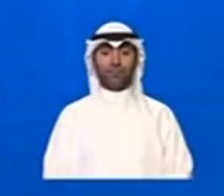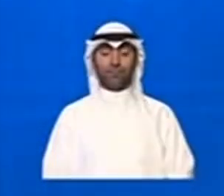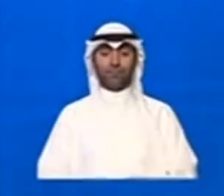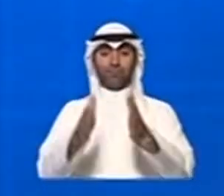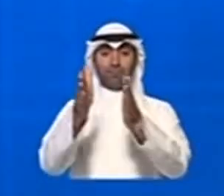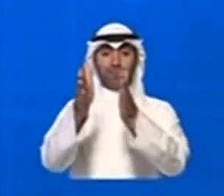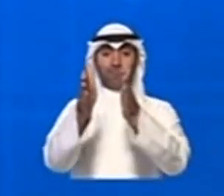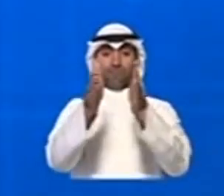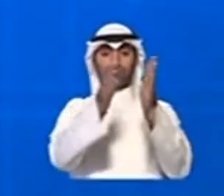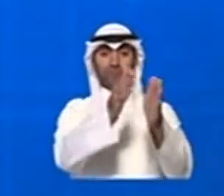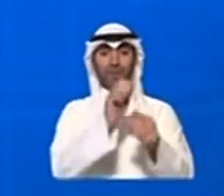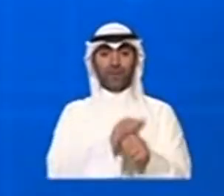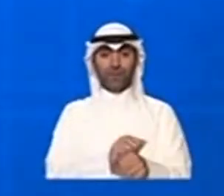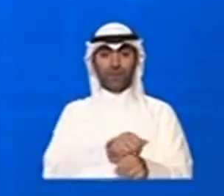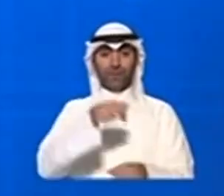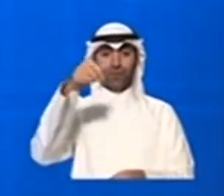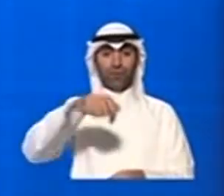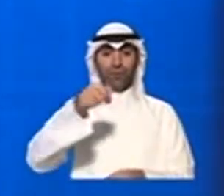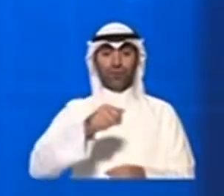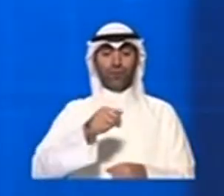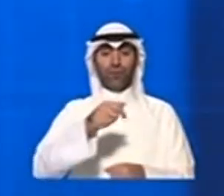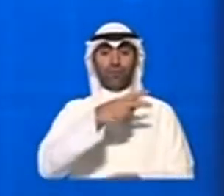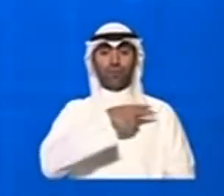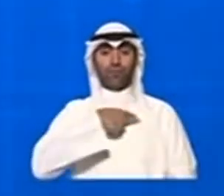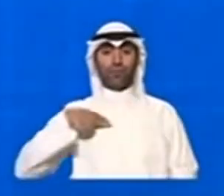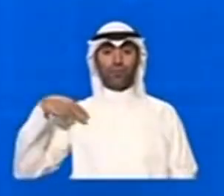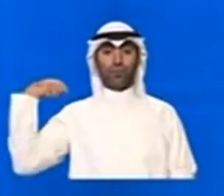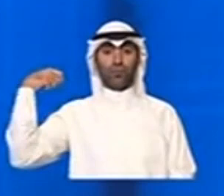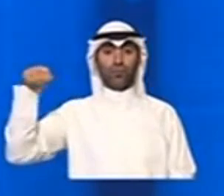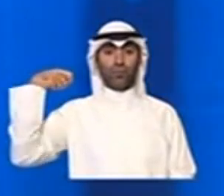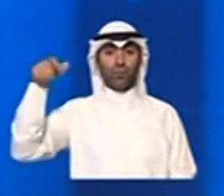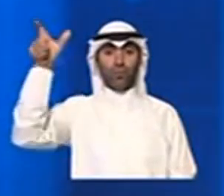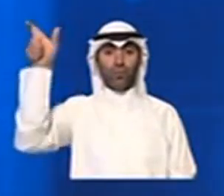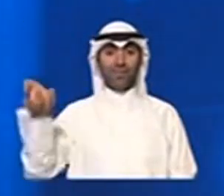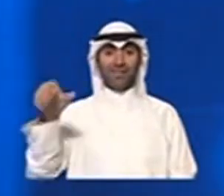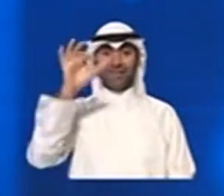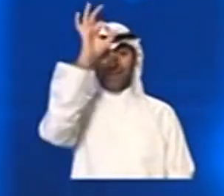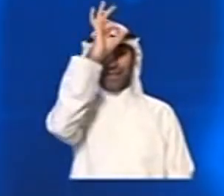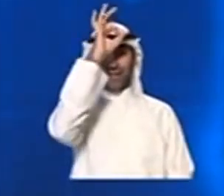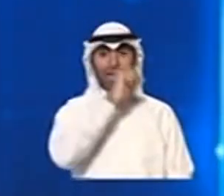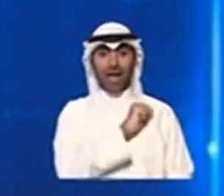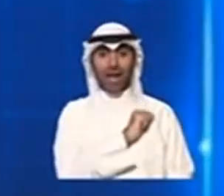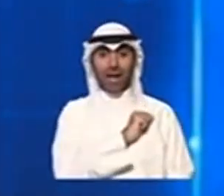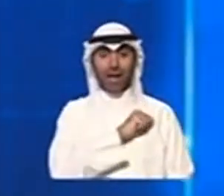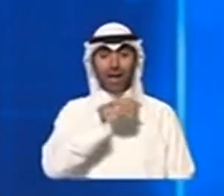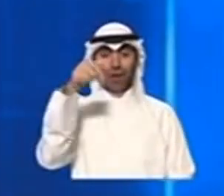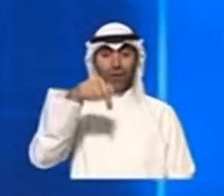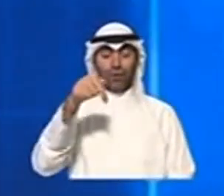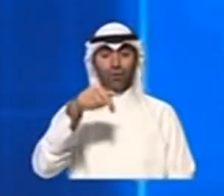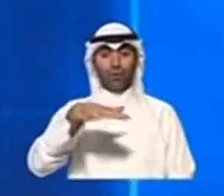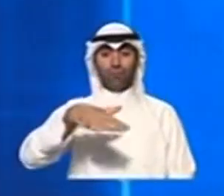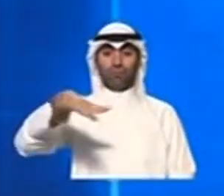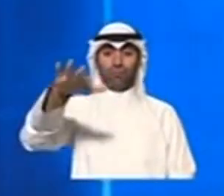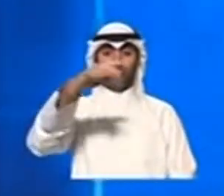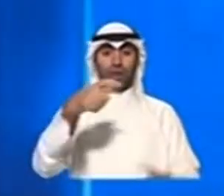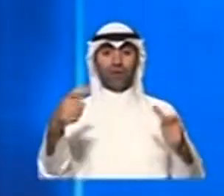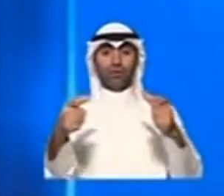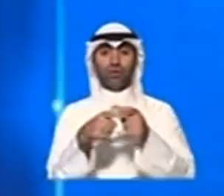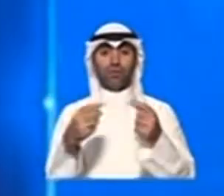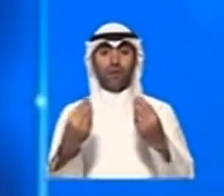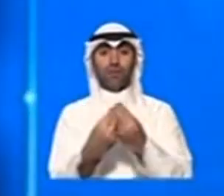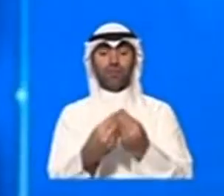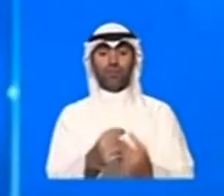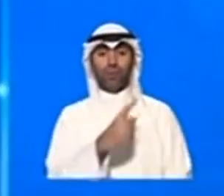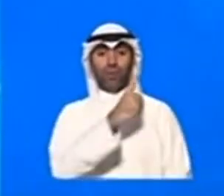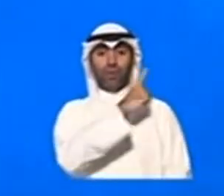دعا نائب رئيس مجلس الوزراء وزير الداخلية وزير الدولة لشؤون مجلس الوزراء أنس الصالح الضباط الخريجين